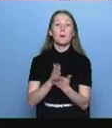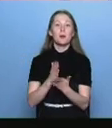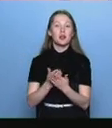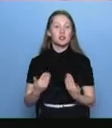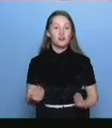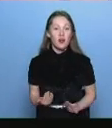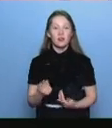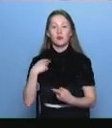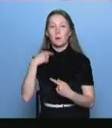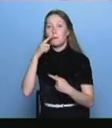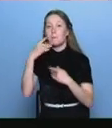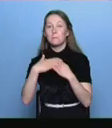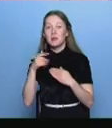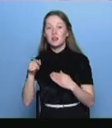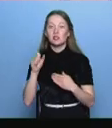ближе.